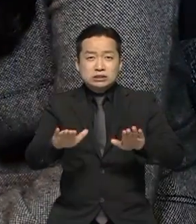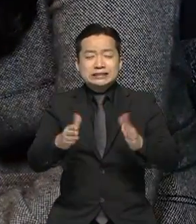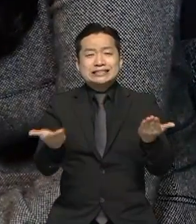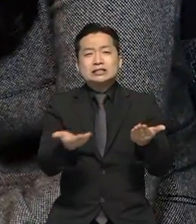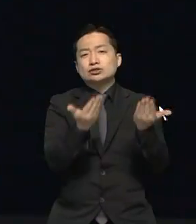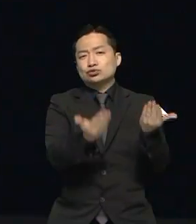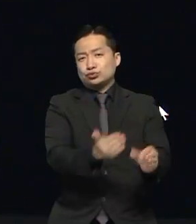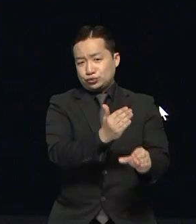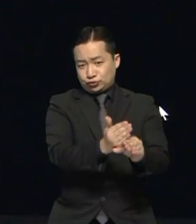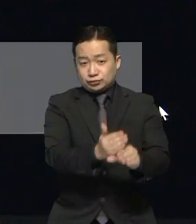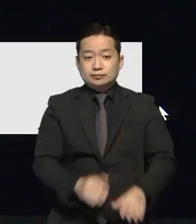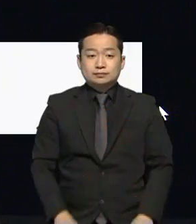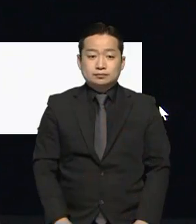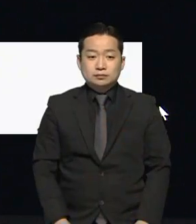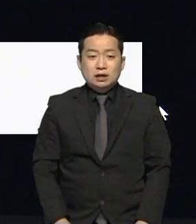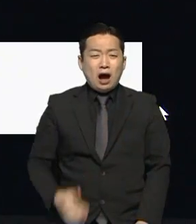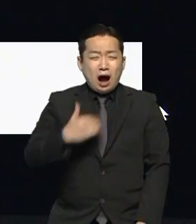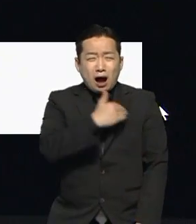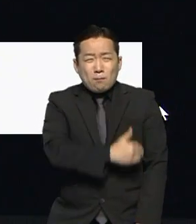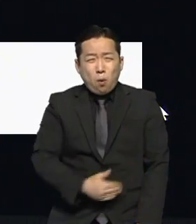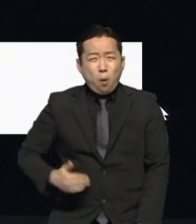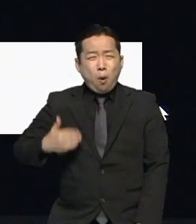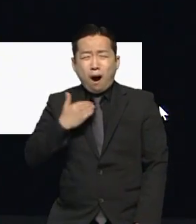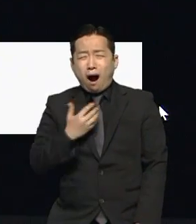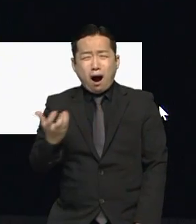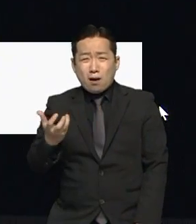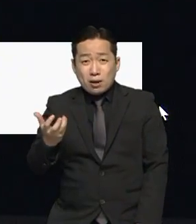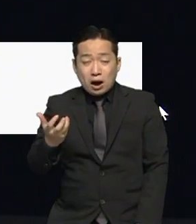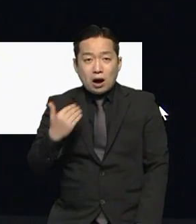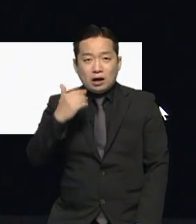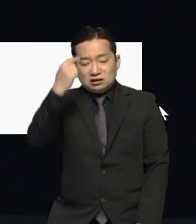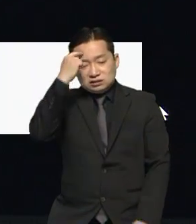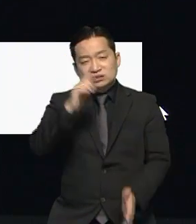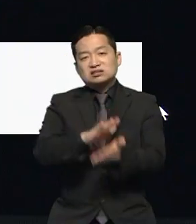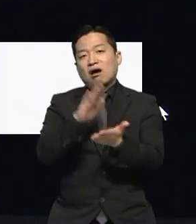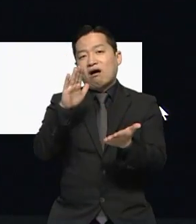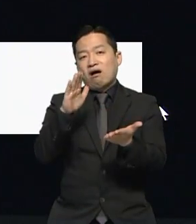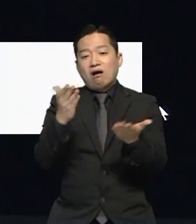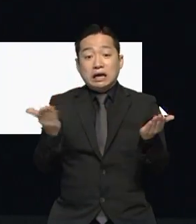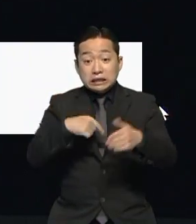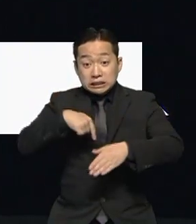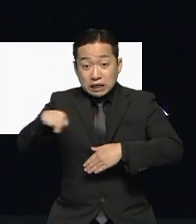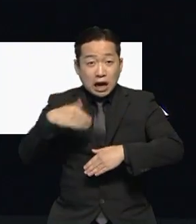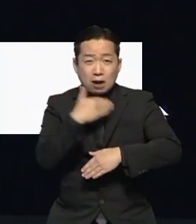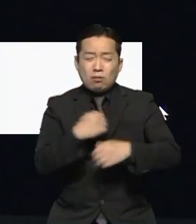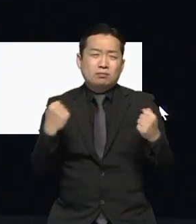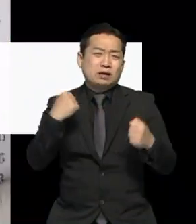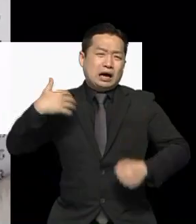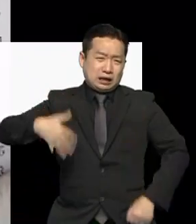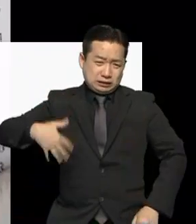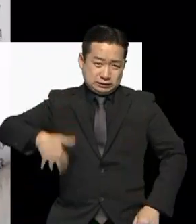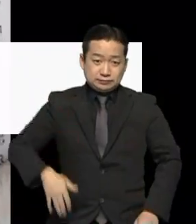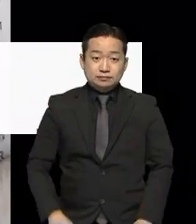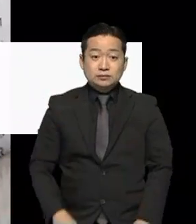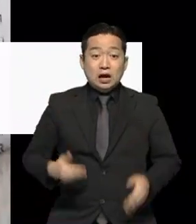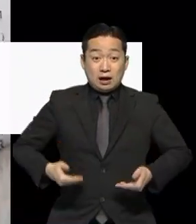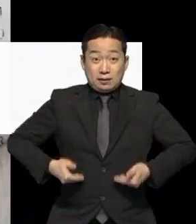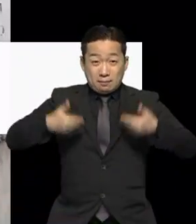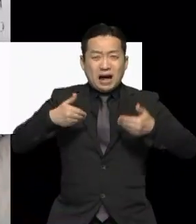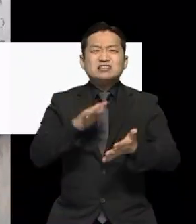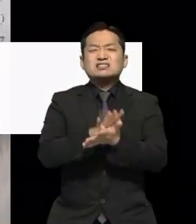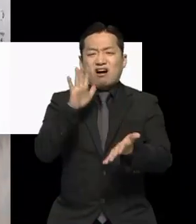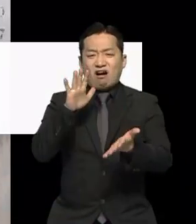상태입니다. 전신 통증이랑 열감 때문에 직장에 나가서 일할 정도의 그 몸이 전혀 안 되고 이제 상체가